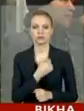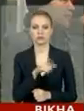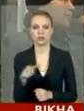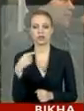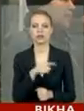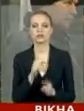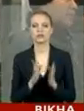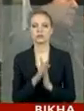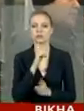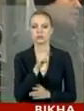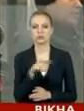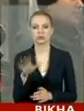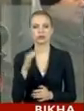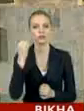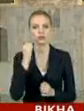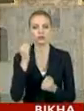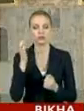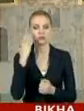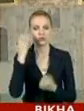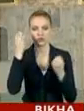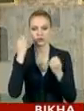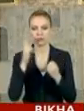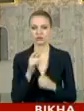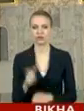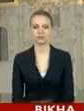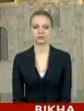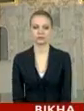сотня мовчазних молодих людей в чорних шапочках.